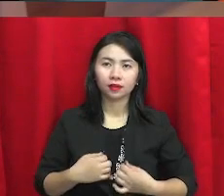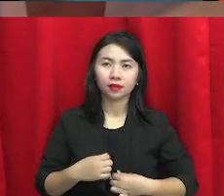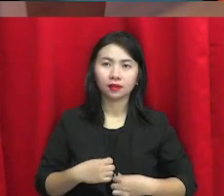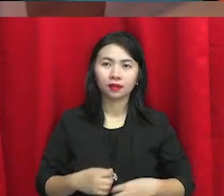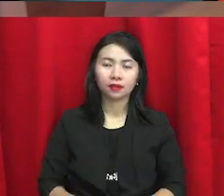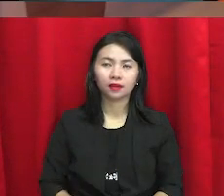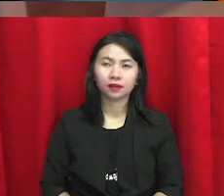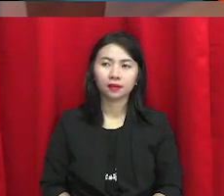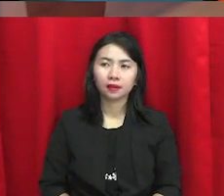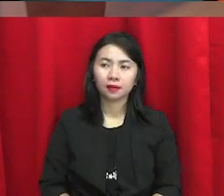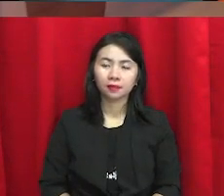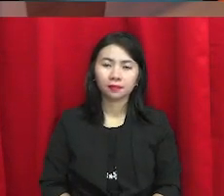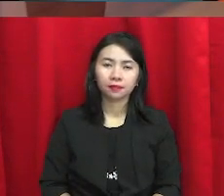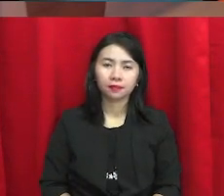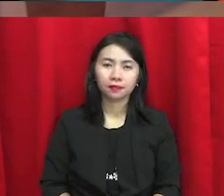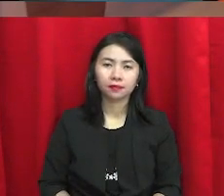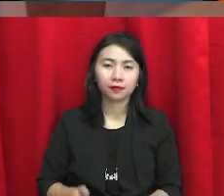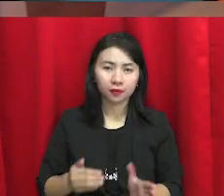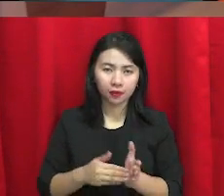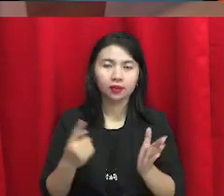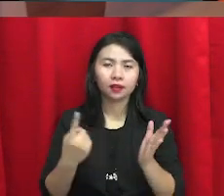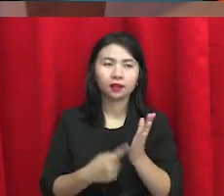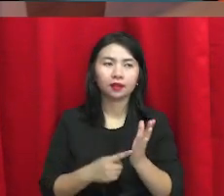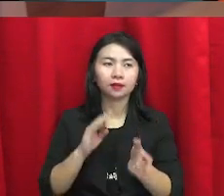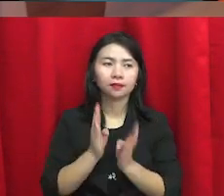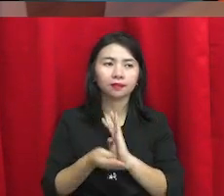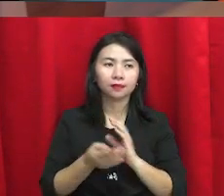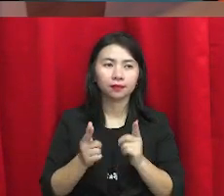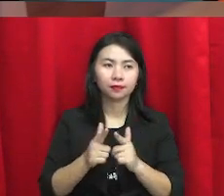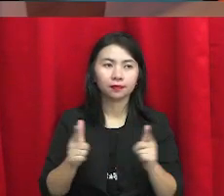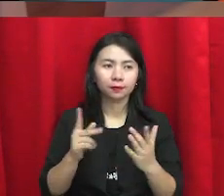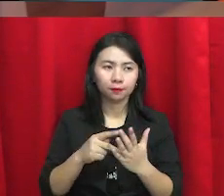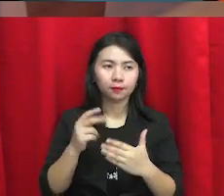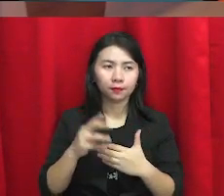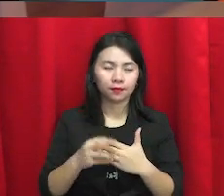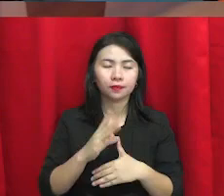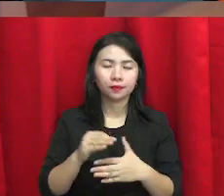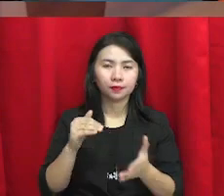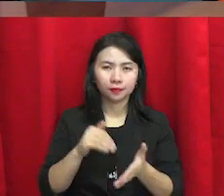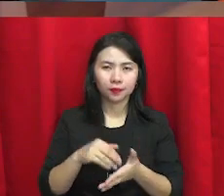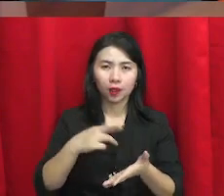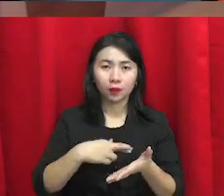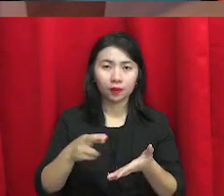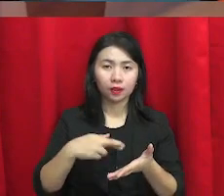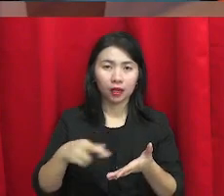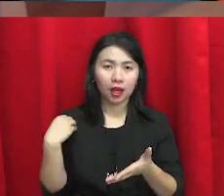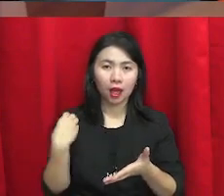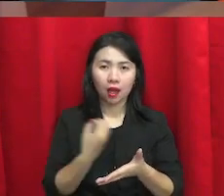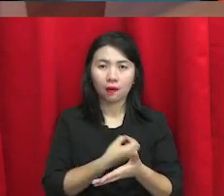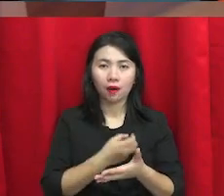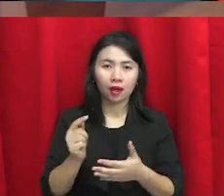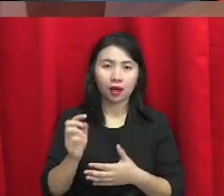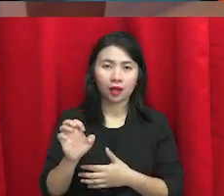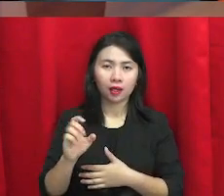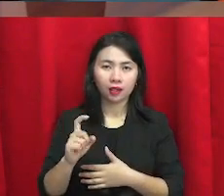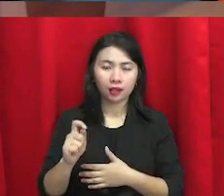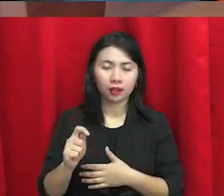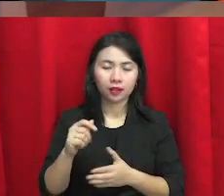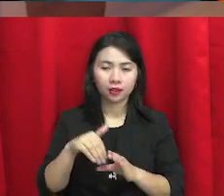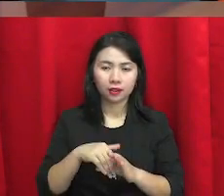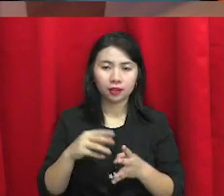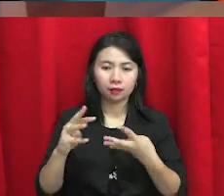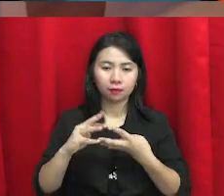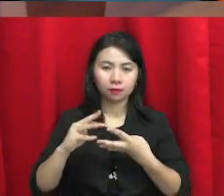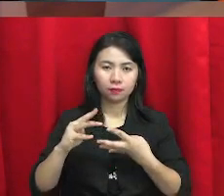And again, this will be a great program. Let's go back to our text, mga kapatid. And as we read our text in the book of Matthew.